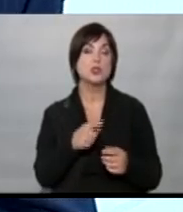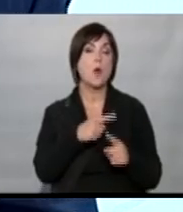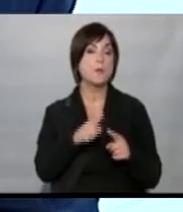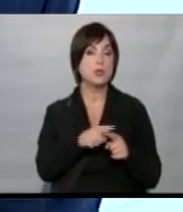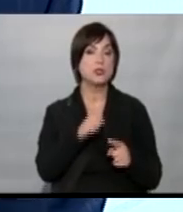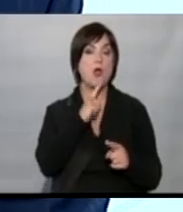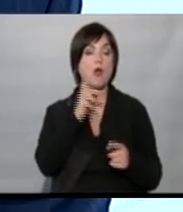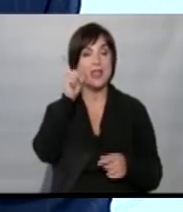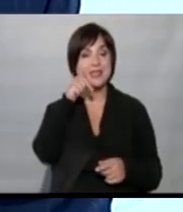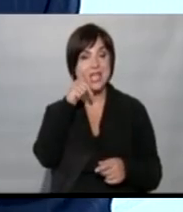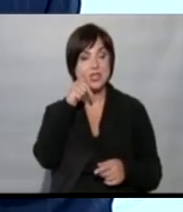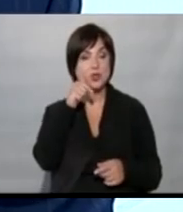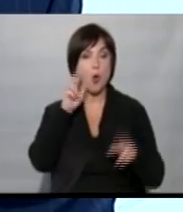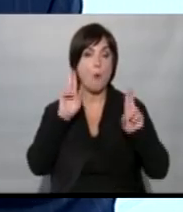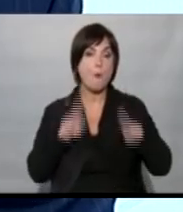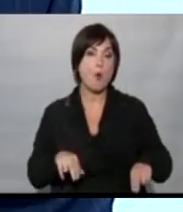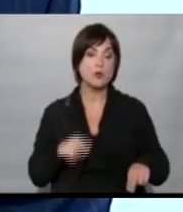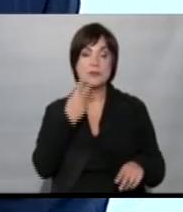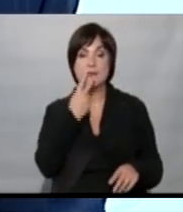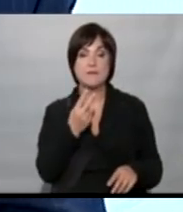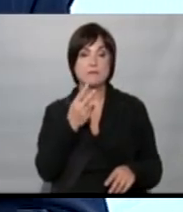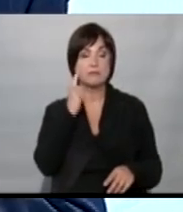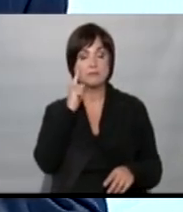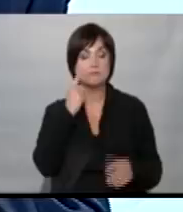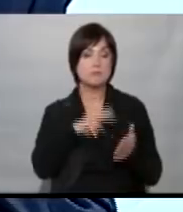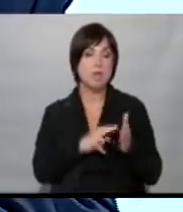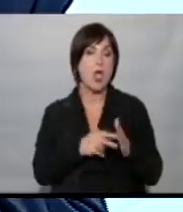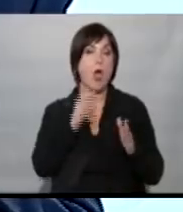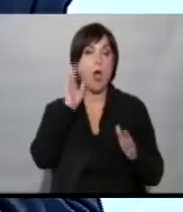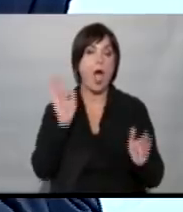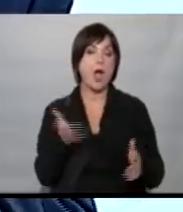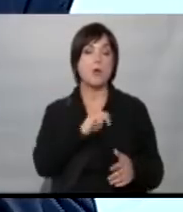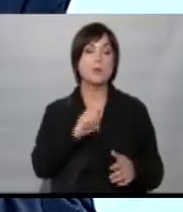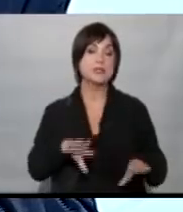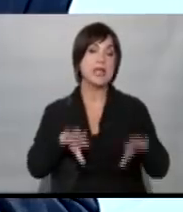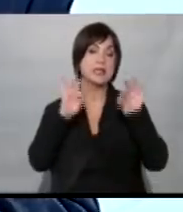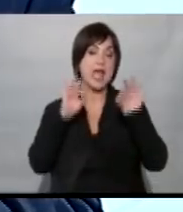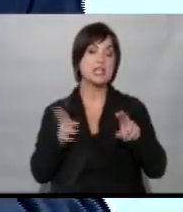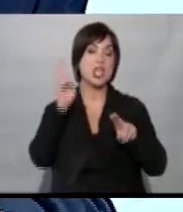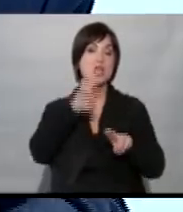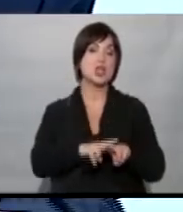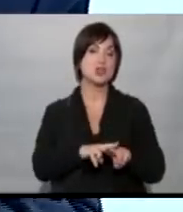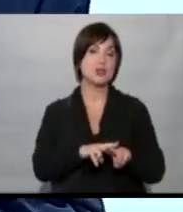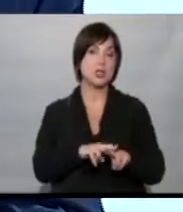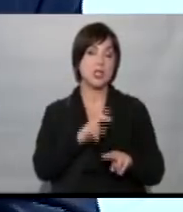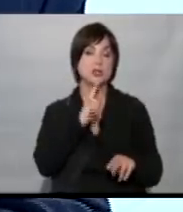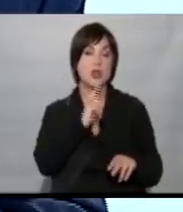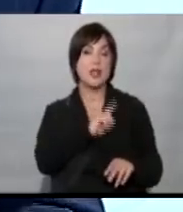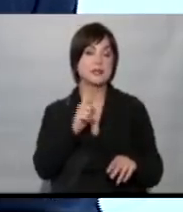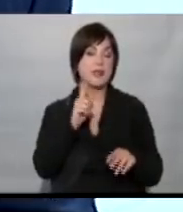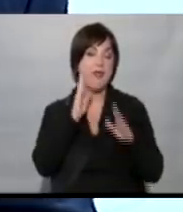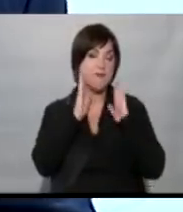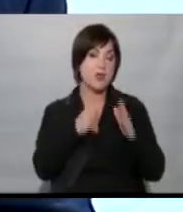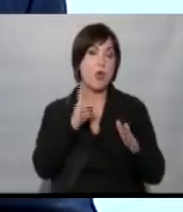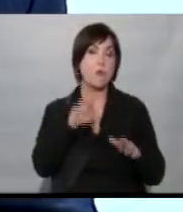кои тешко да се може да се предвидуваат. Уште повеќе ако не се изнајде какво решение, што јас не верувам дека